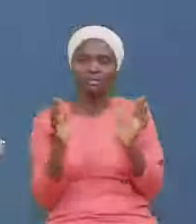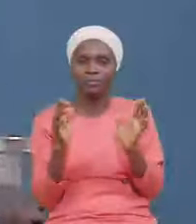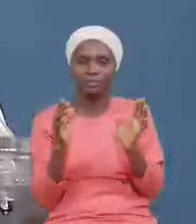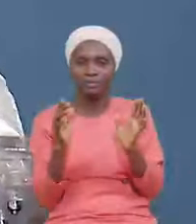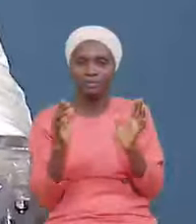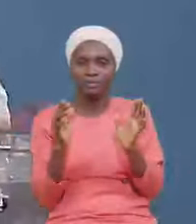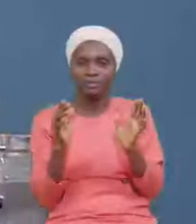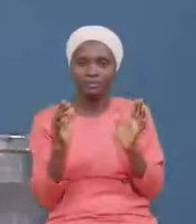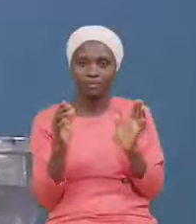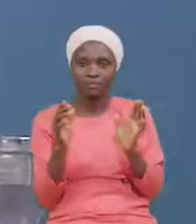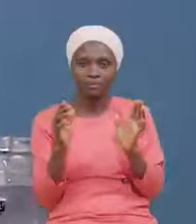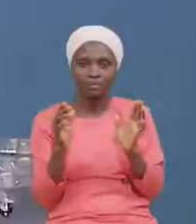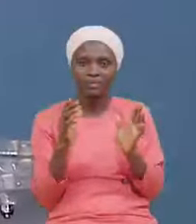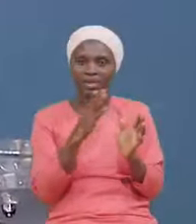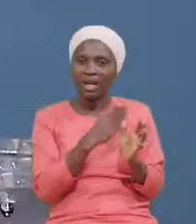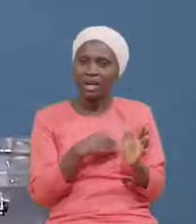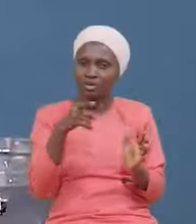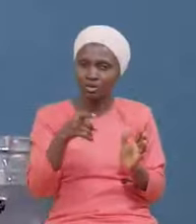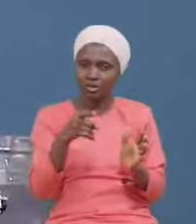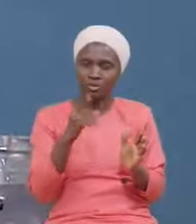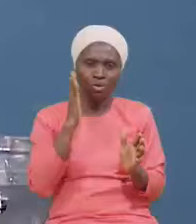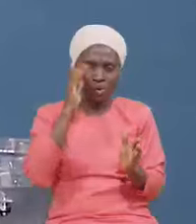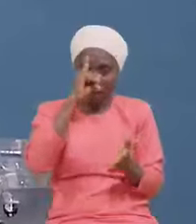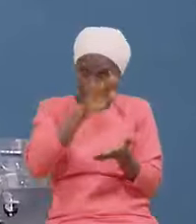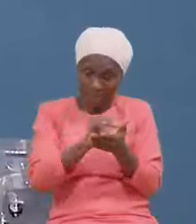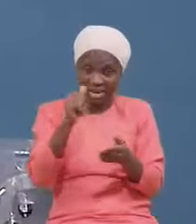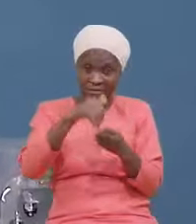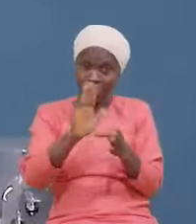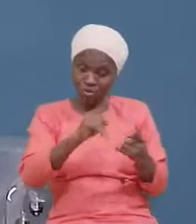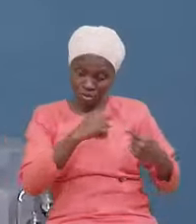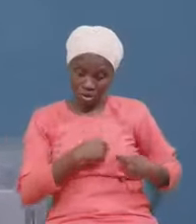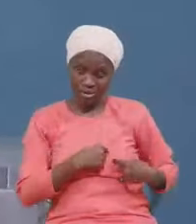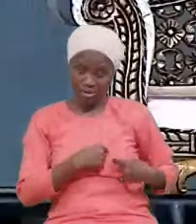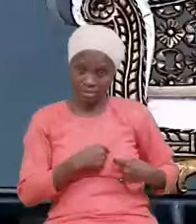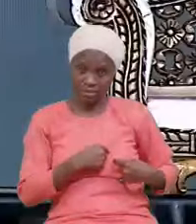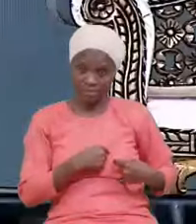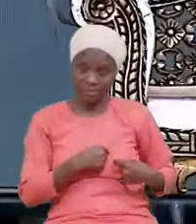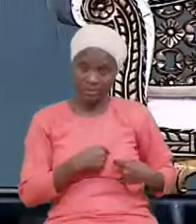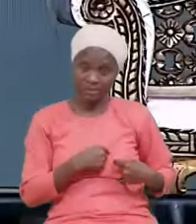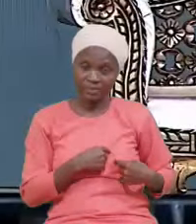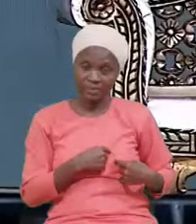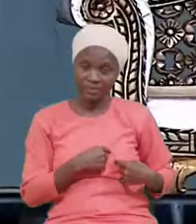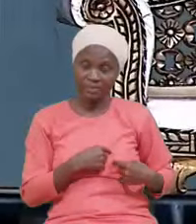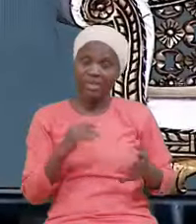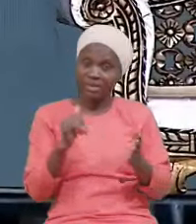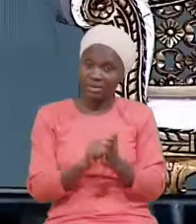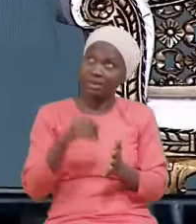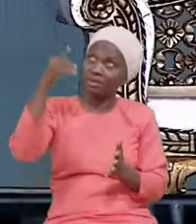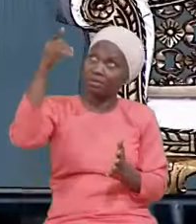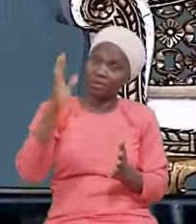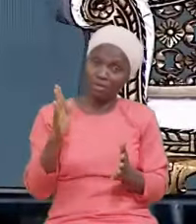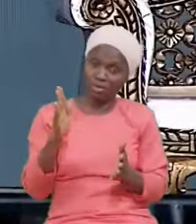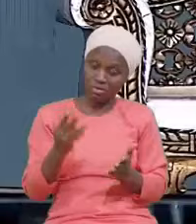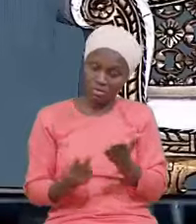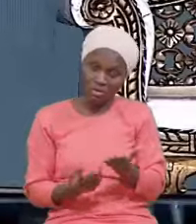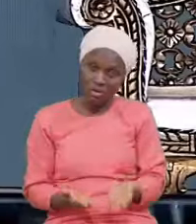నోటితో ఒప్పుకుంటే. And shall believe in thine heart. మీ యొక్క హృదయములో విశ్వసిస్తే. That God